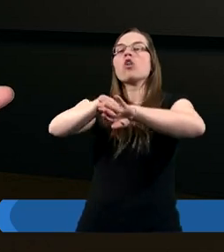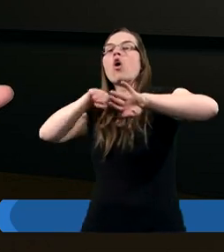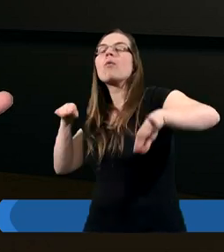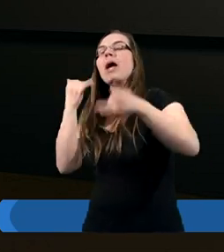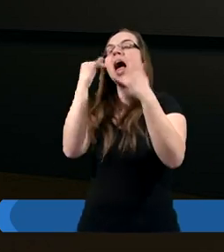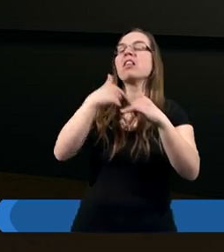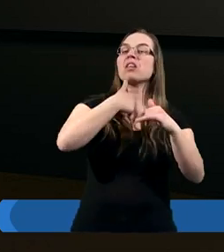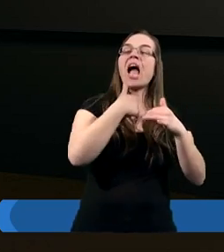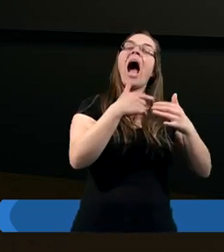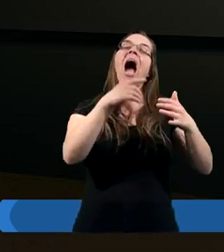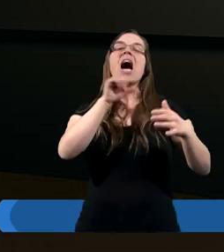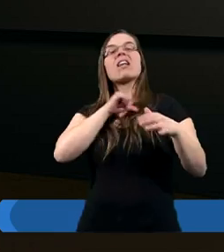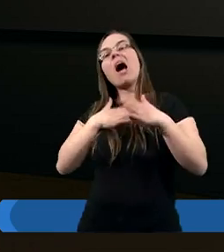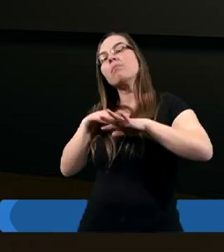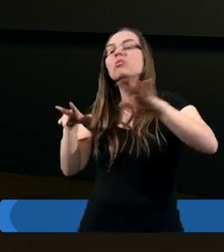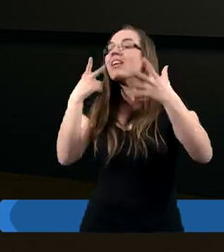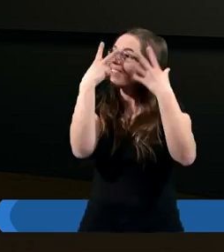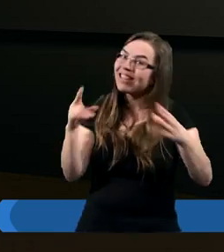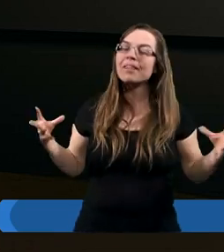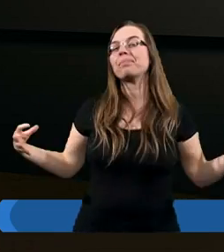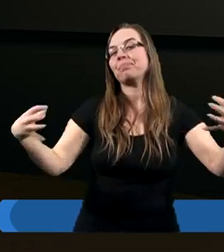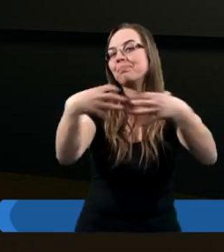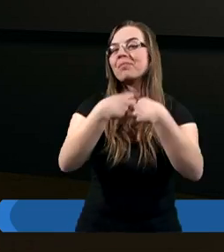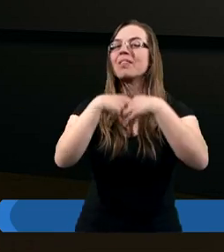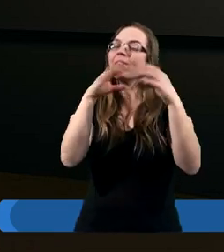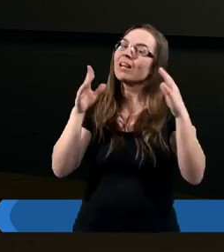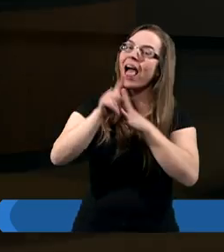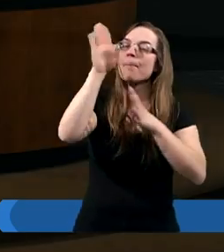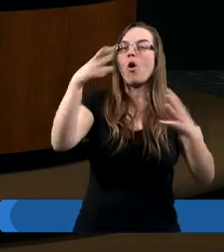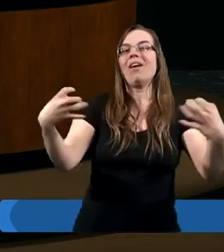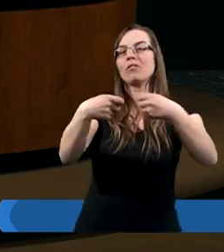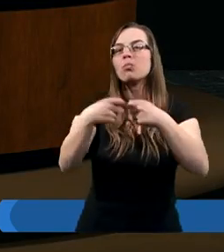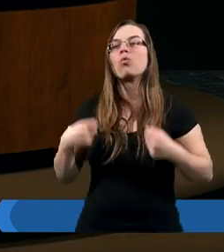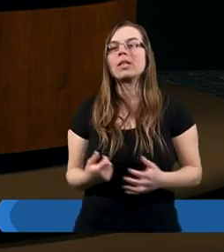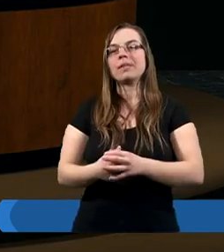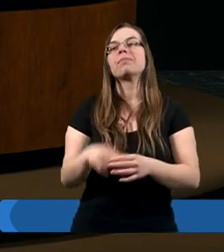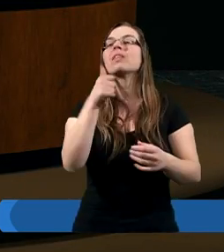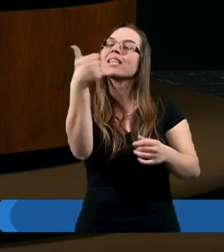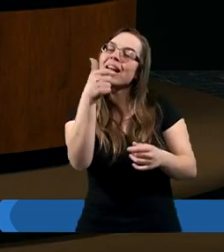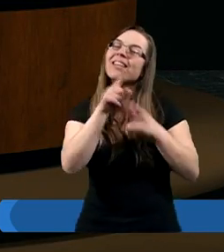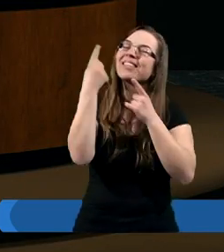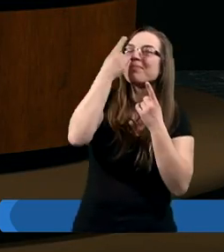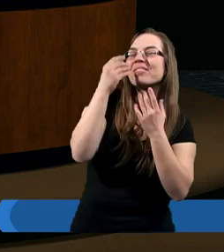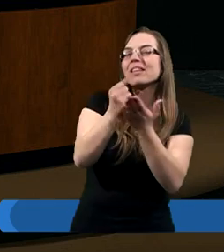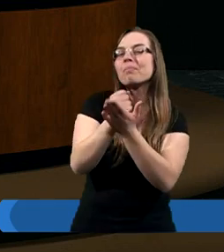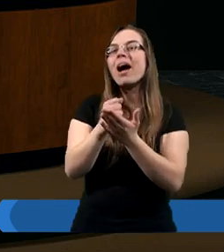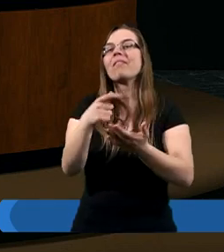oddzieleniu od innych, ale właśnie życie wśród ludzi. I tu można dodać też jeszcze taką jedną myśl a